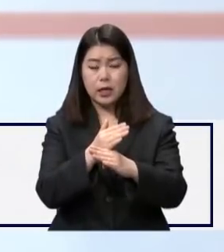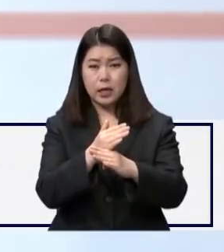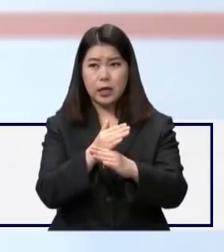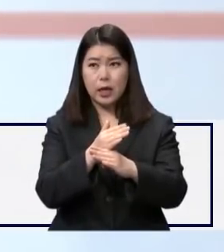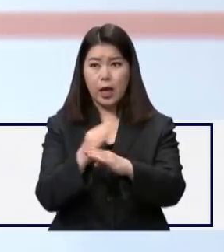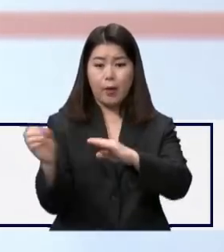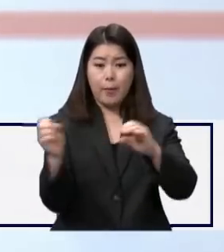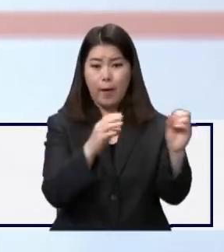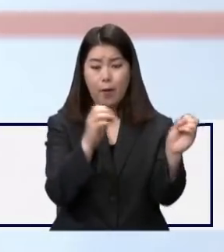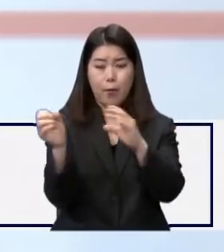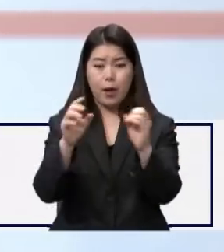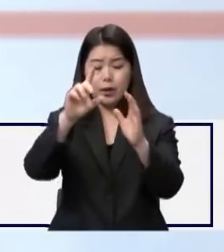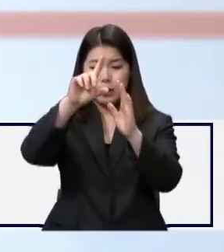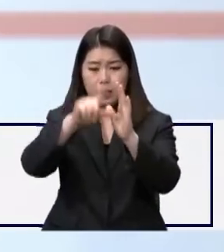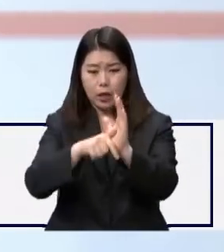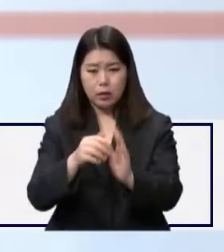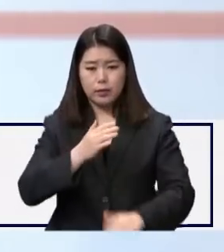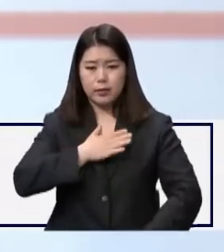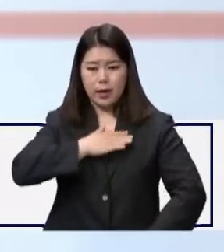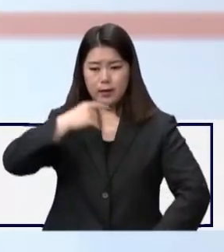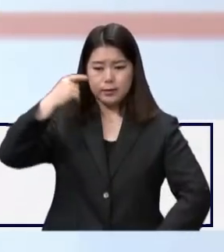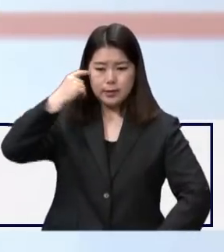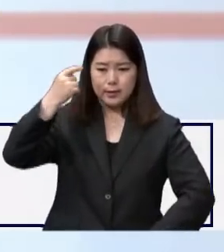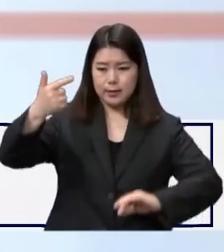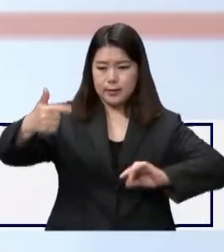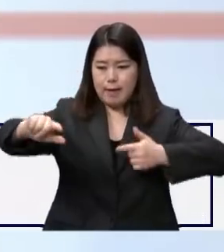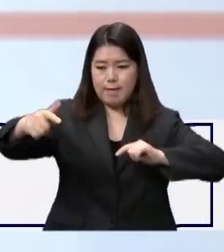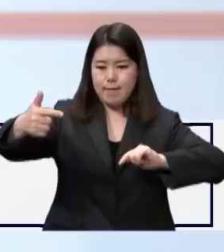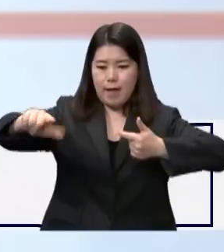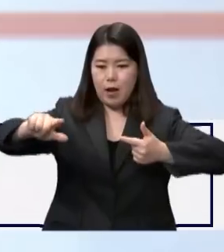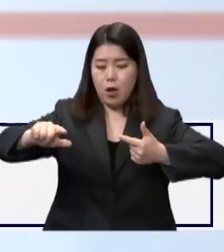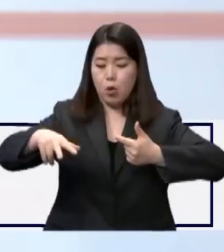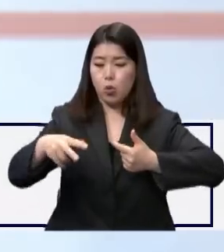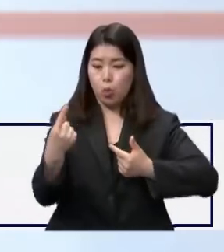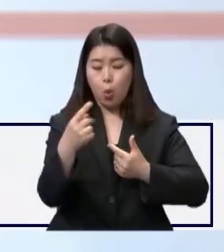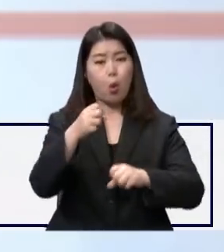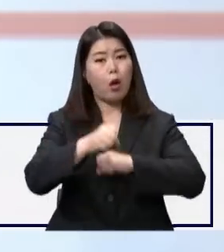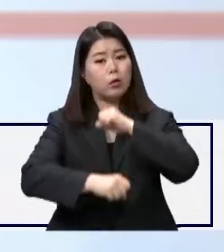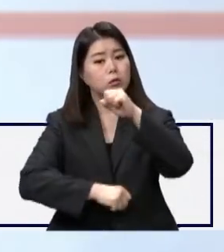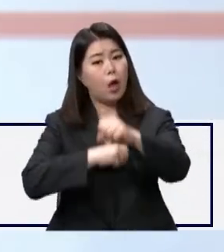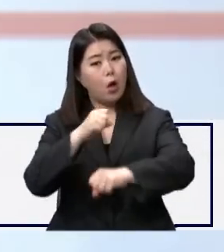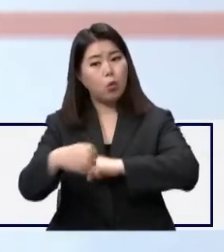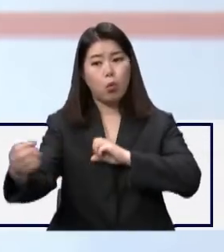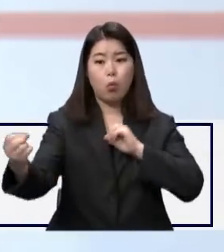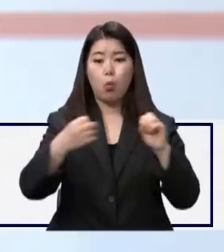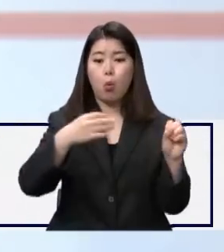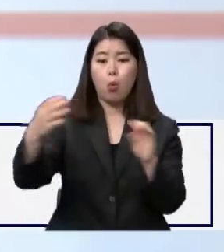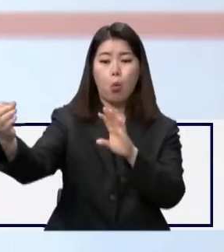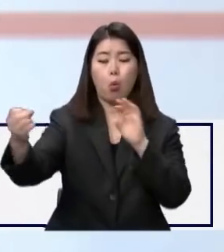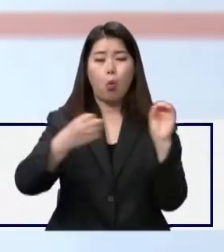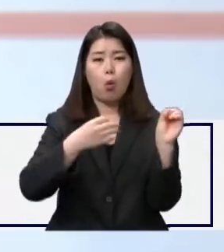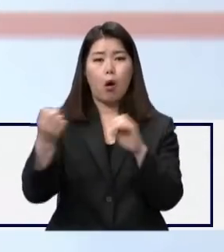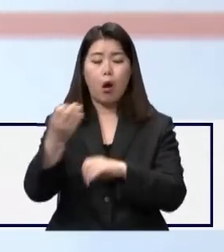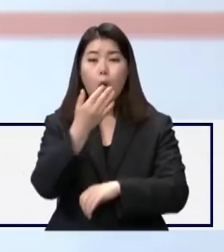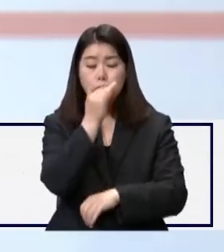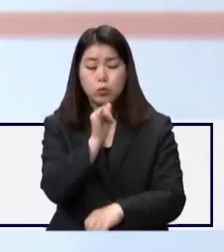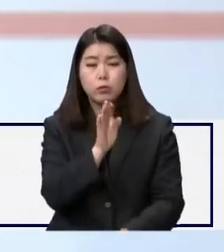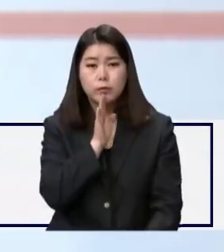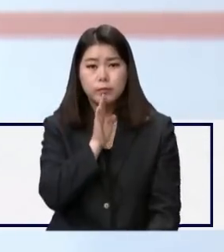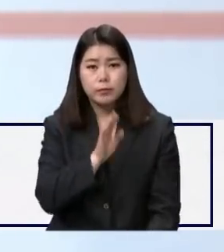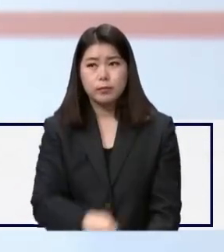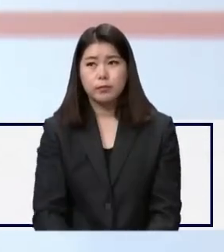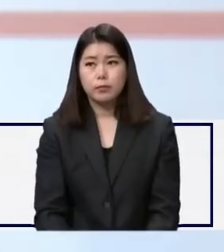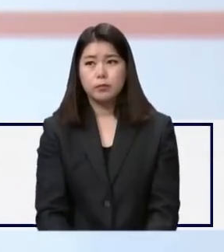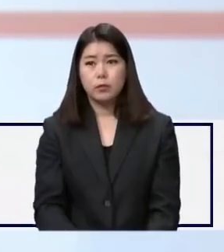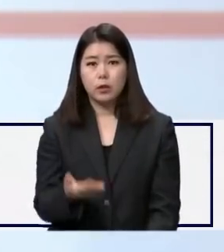공론장이라고 하는 건 서로 다른 의견들이 자유롭게 소통할 수 있는 그것을 지켜내는 것입니다 근데 이제